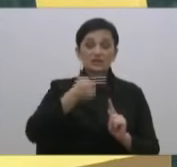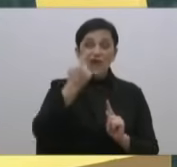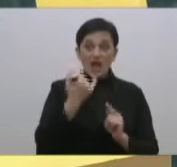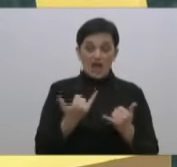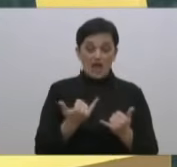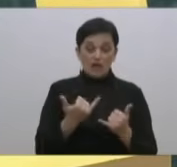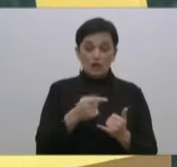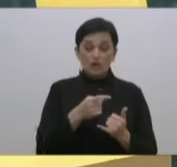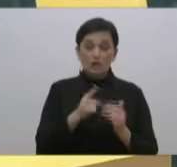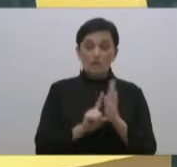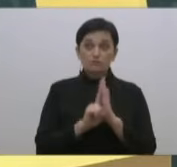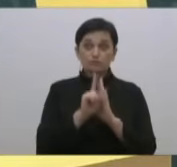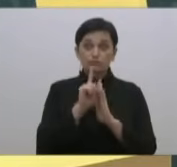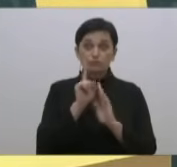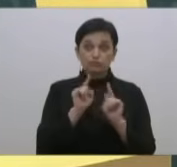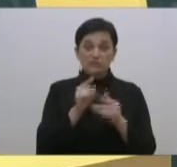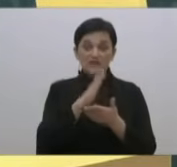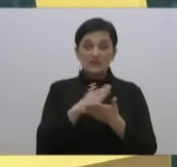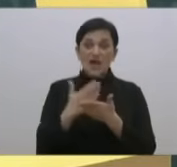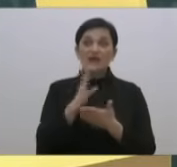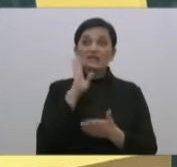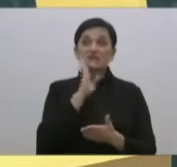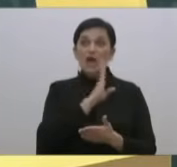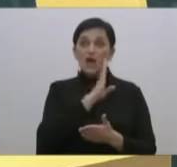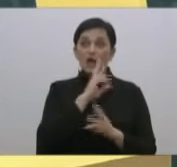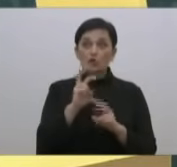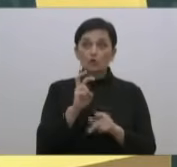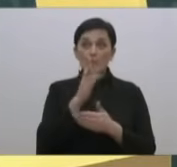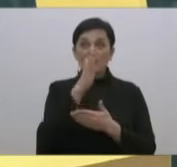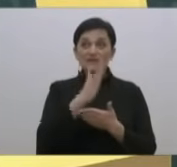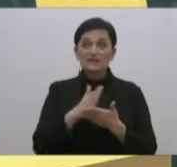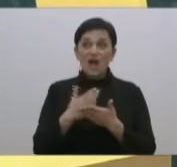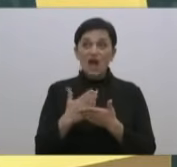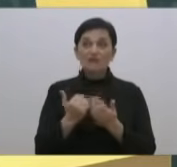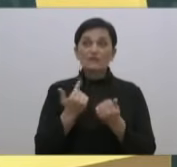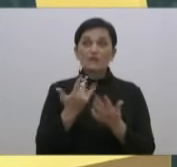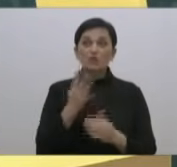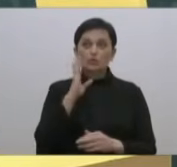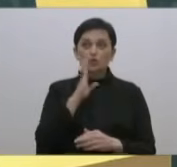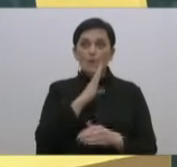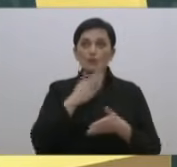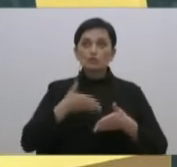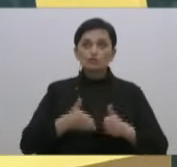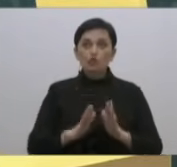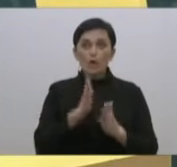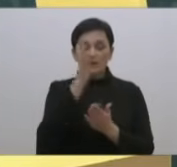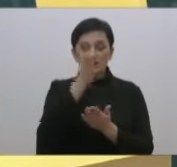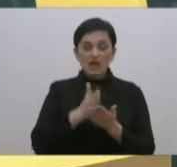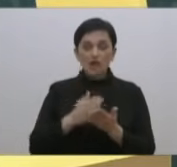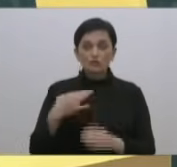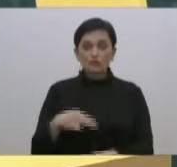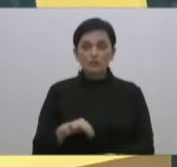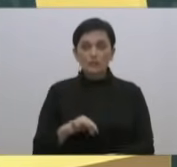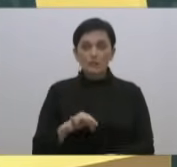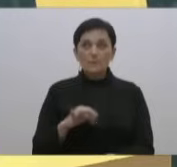ანუ ეხლა როცა ისინი შედიან და ნაწილი შევიდა დედობის ასაკში, რა თქმა უნდა, ნახევარი რაოდენობა დედებისა შობენ, ნახევარი რაოდენობა